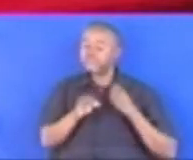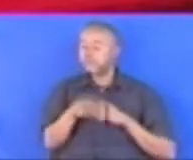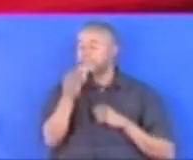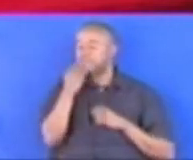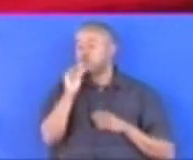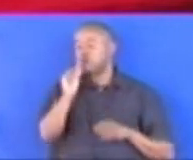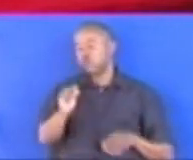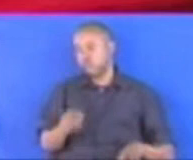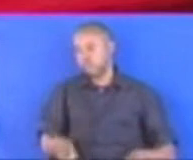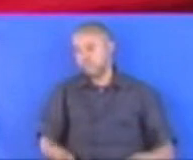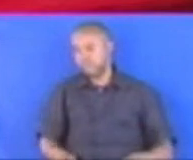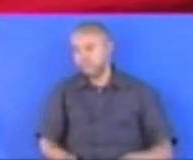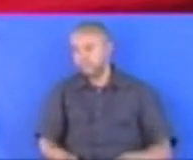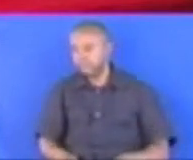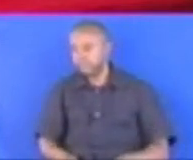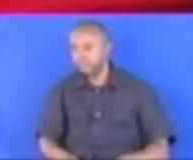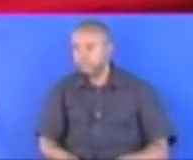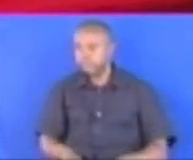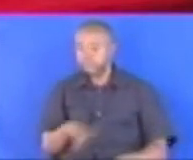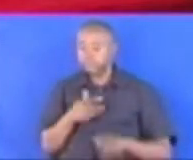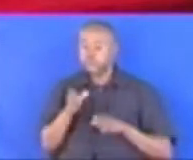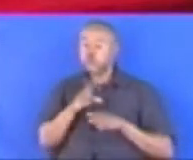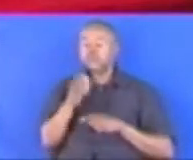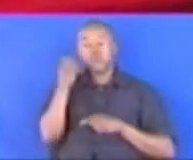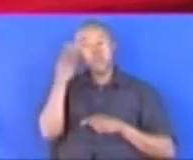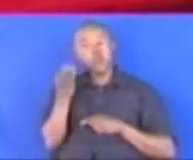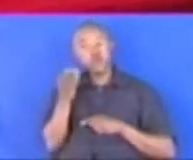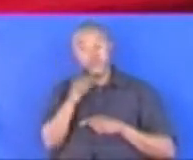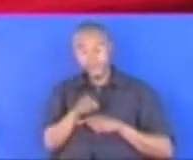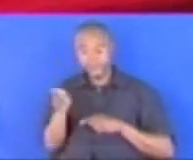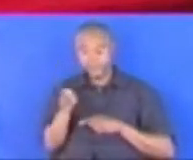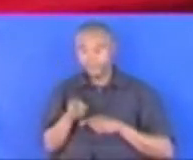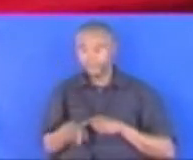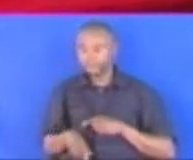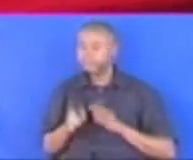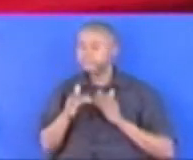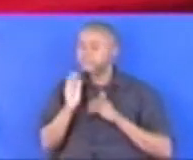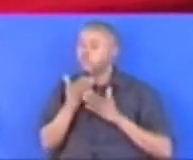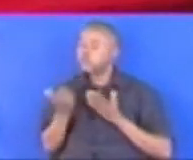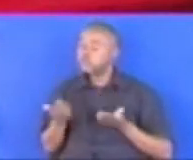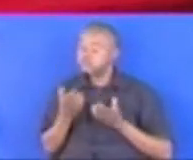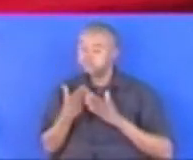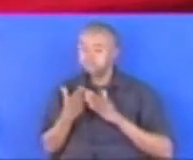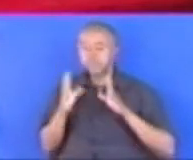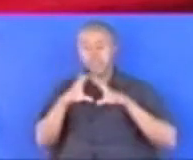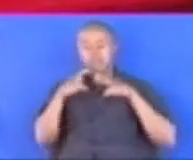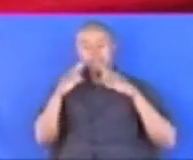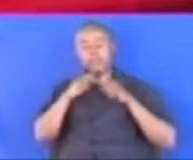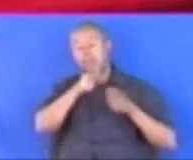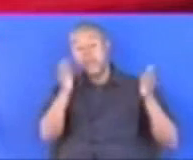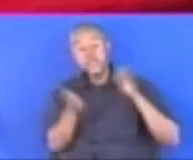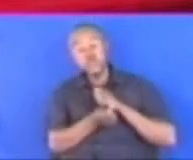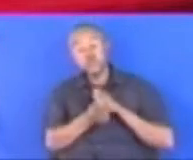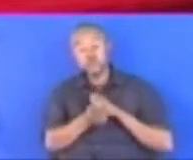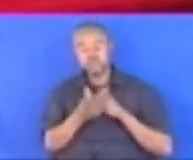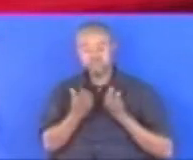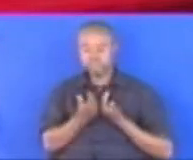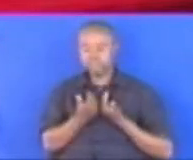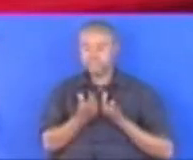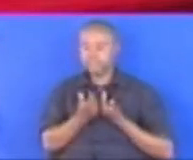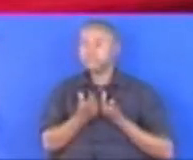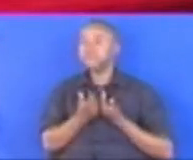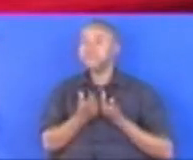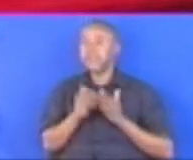duni. Mheshimiwa Naibu Spika, ongezeko la magonjwa haya linatokana na mabadiliko ya mtindo wa maisha kama